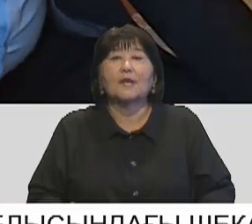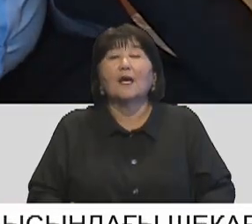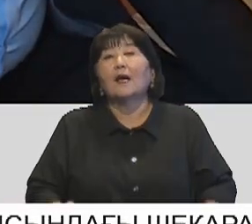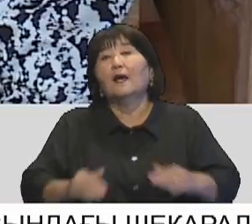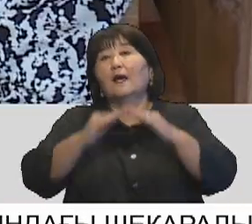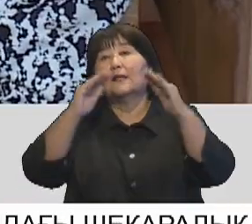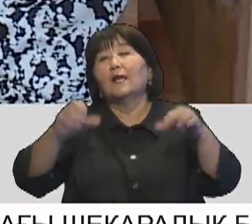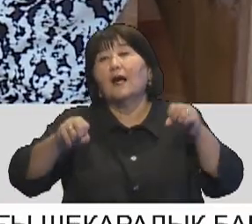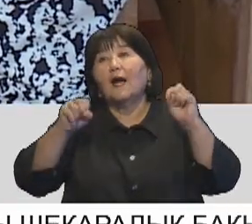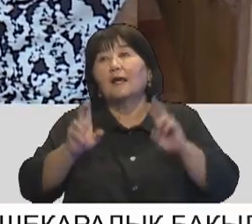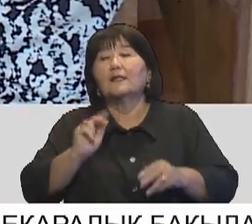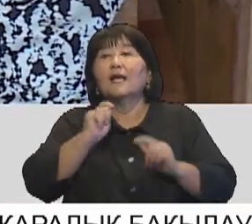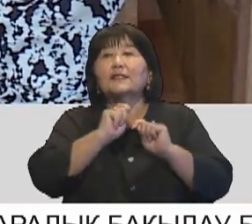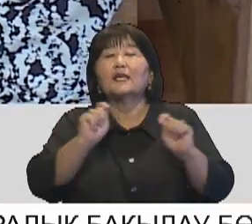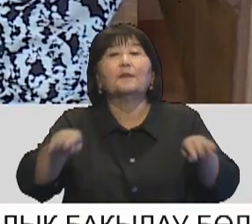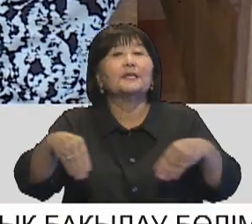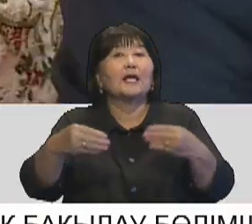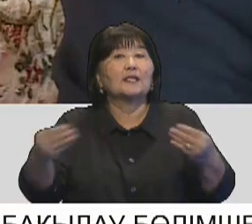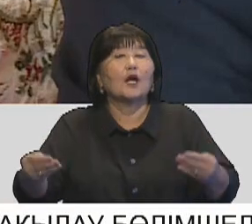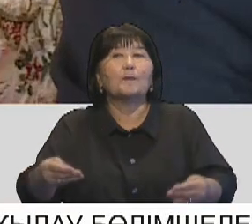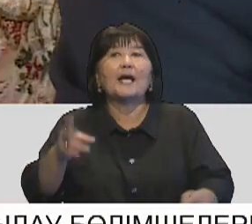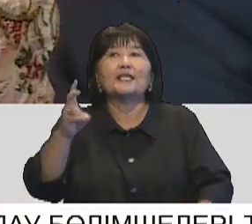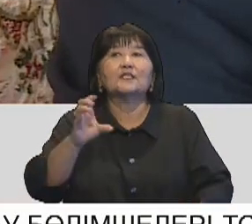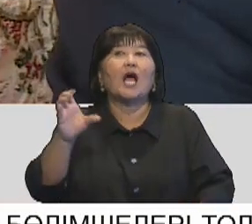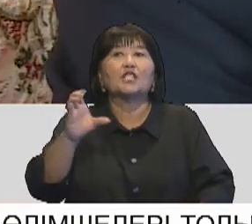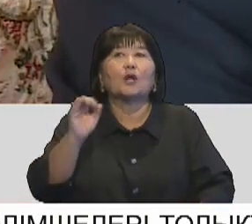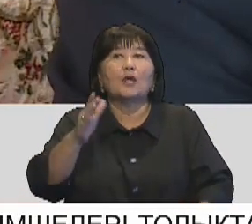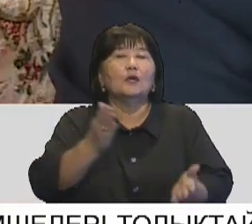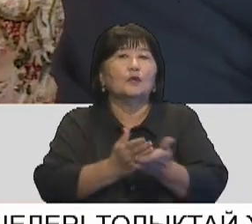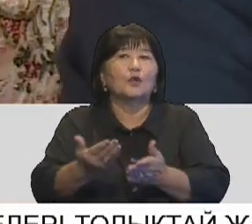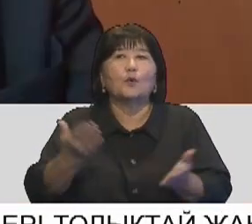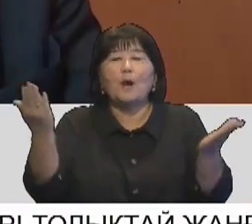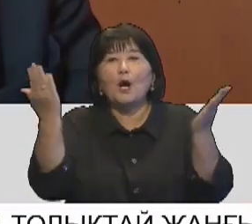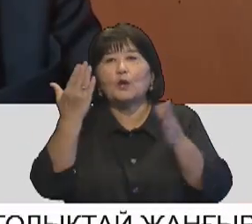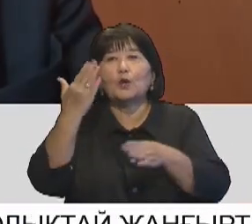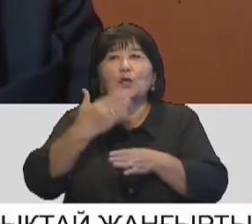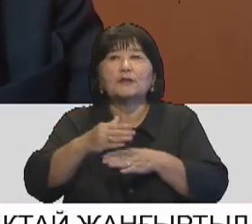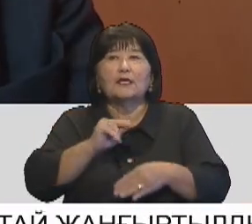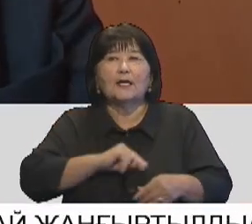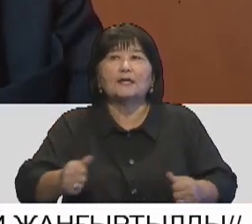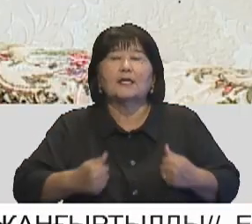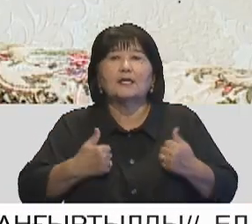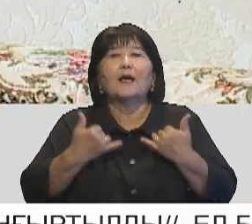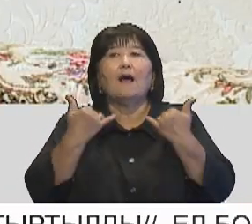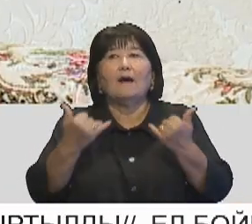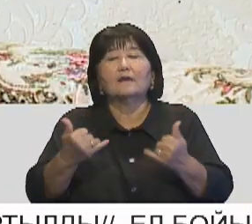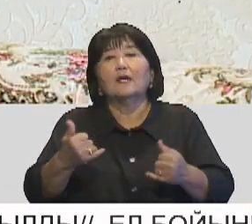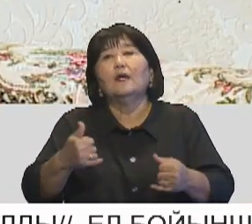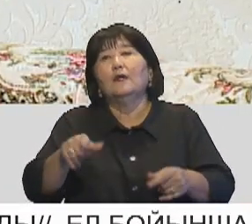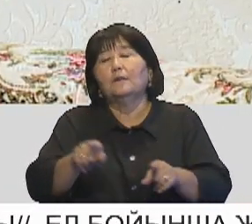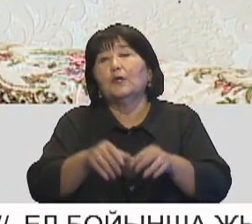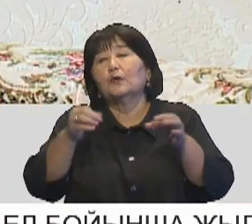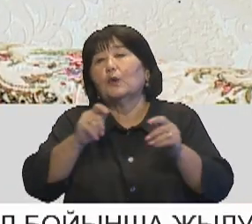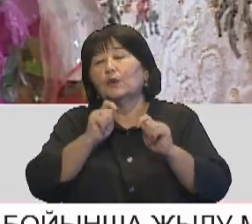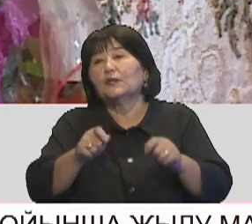Шаңырақтарына арнайы барып, сый-сияпатын табыс етті. Несібелі Сәдуақасова саналы ғұмырын кино саласында қажырлы еңбек етуге арнады. Тосыннан болған